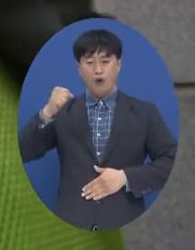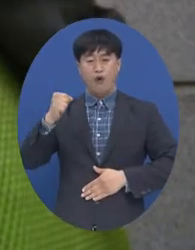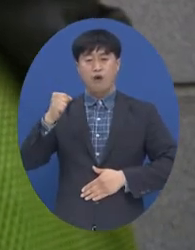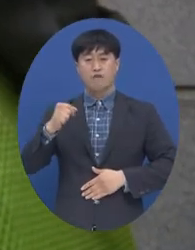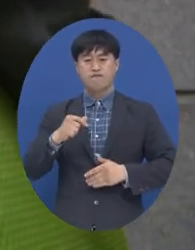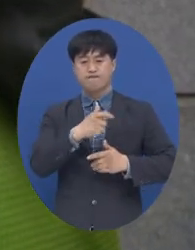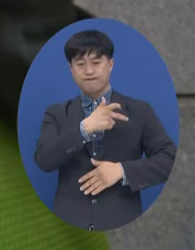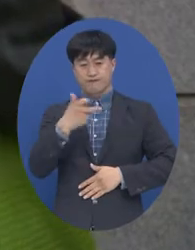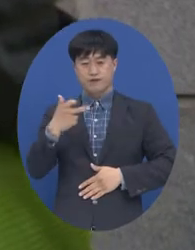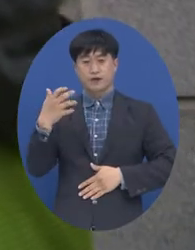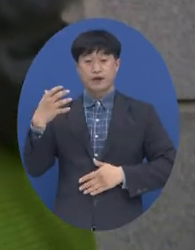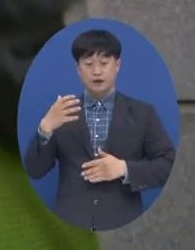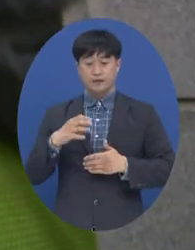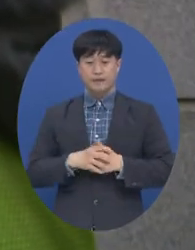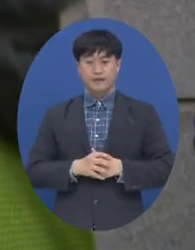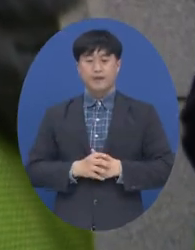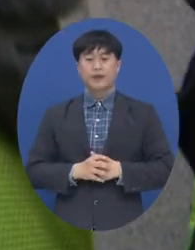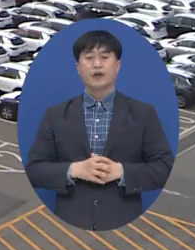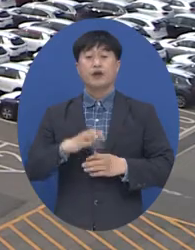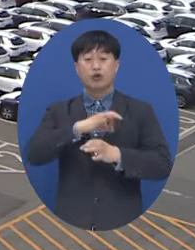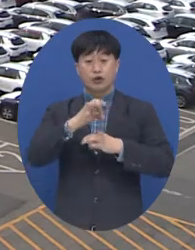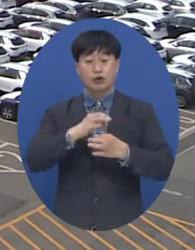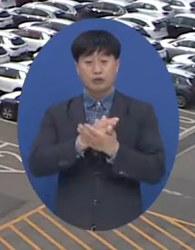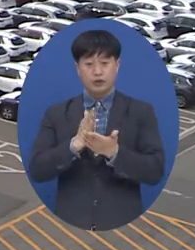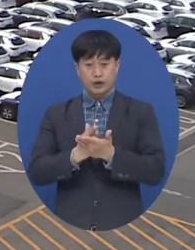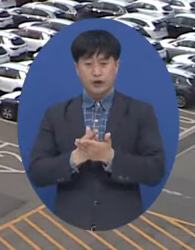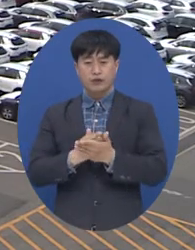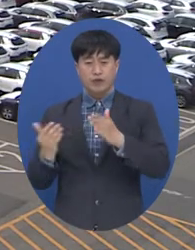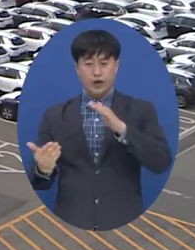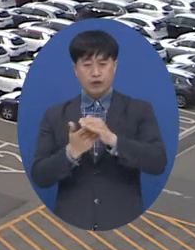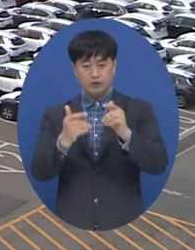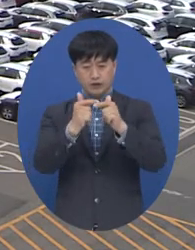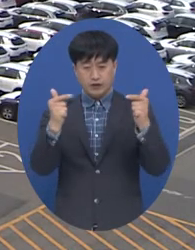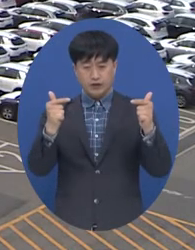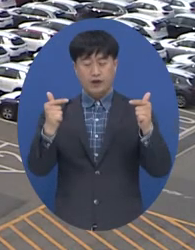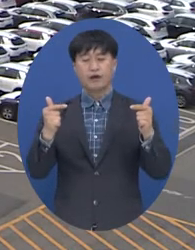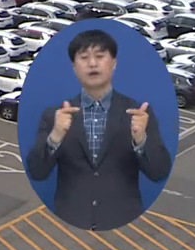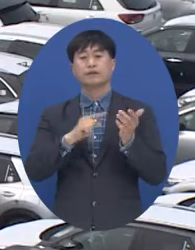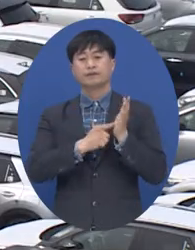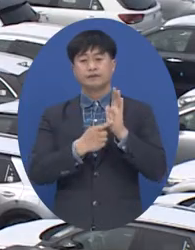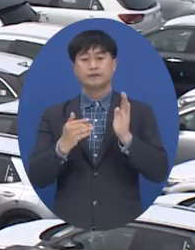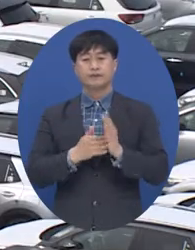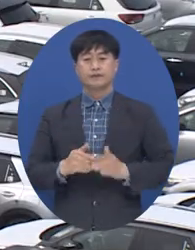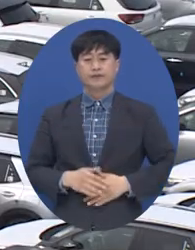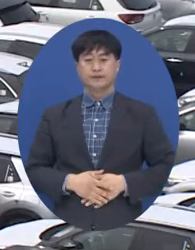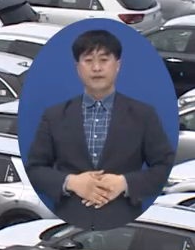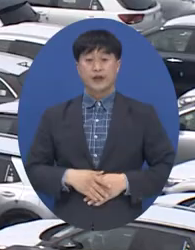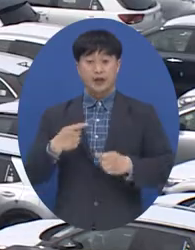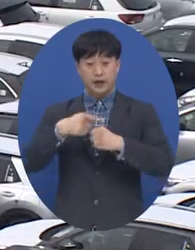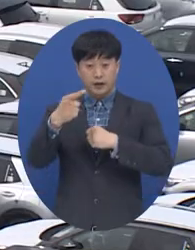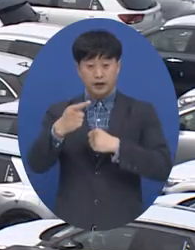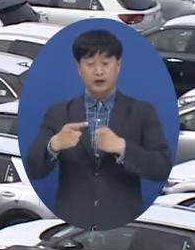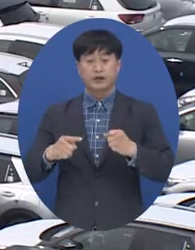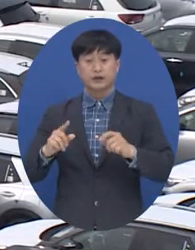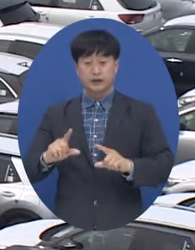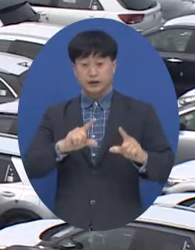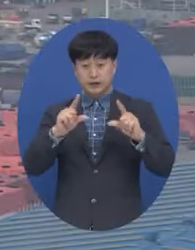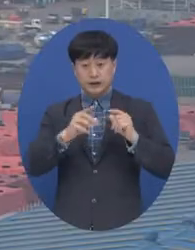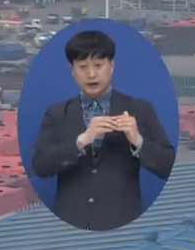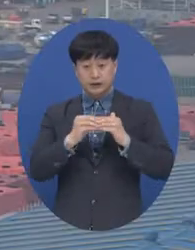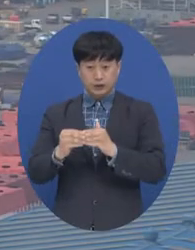원으로 가장 큰 비중을 차지했고, 경제 분야 예산은 최대로 증가폭을 보였습니다.